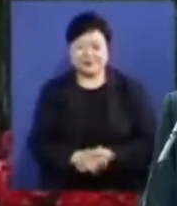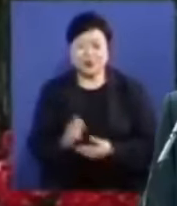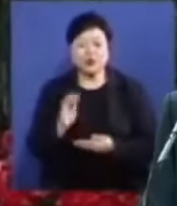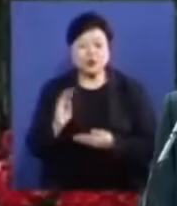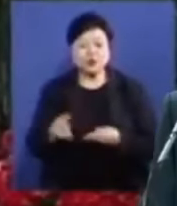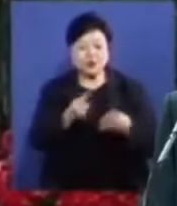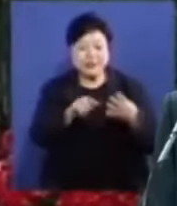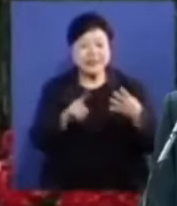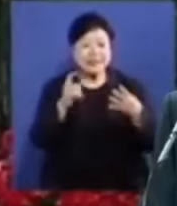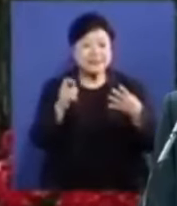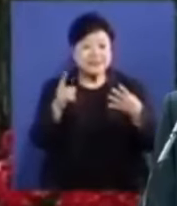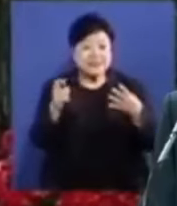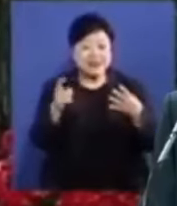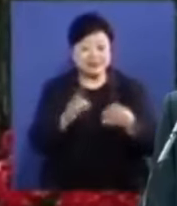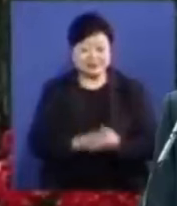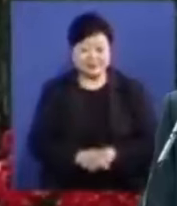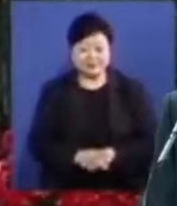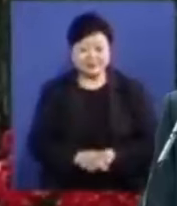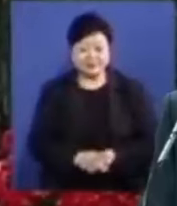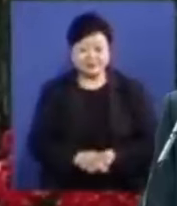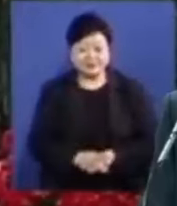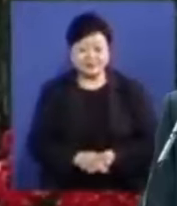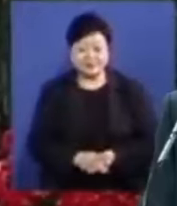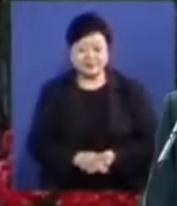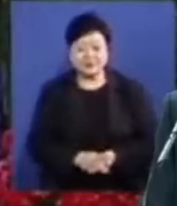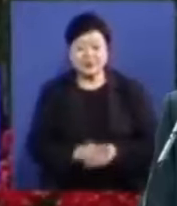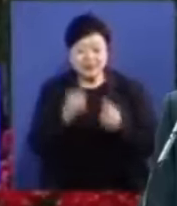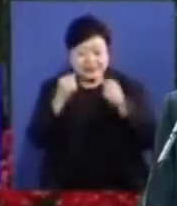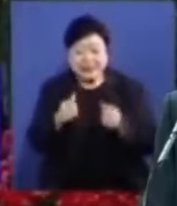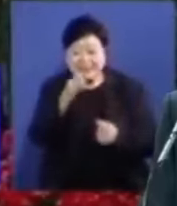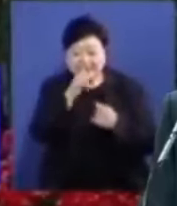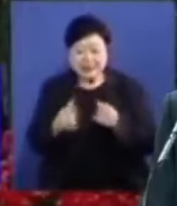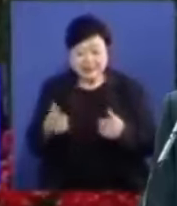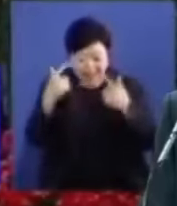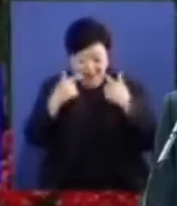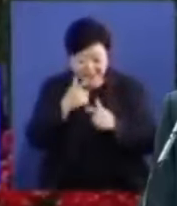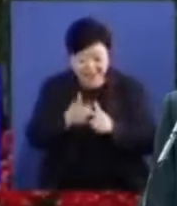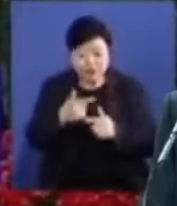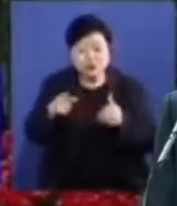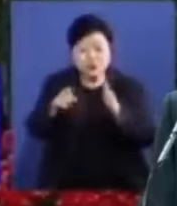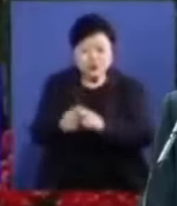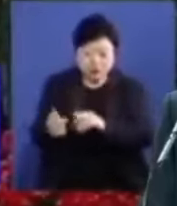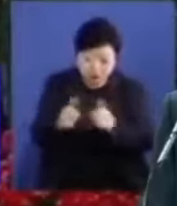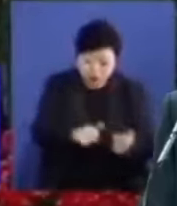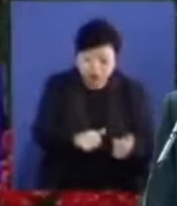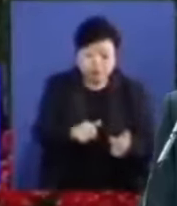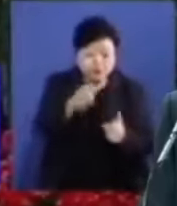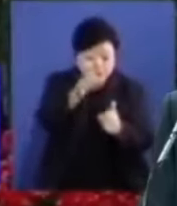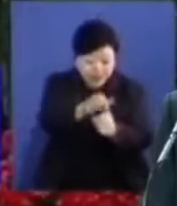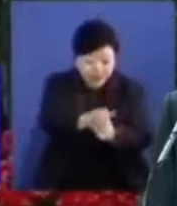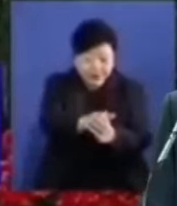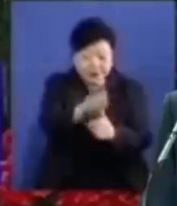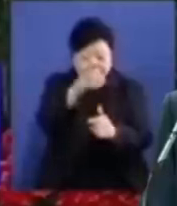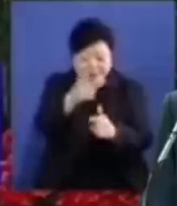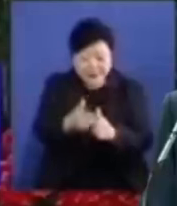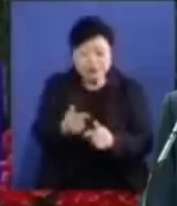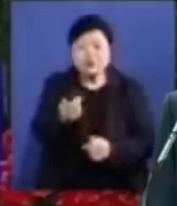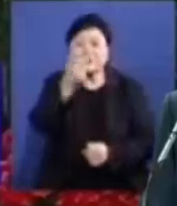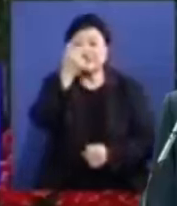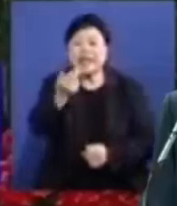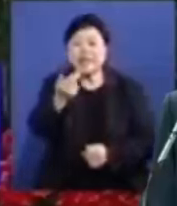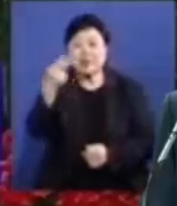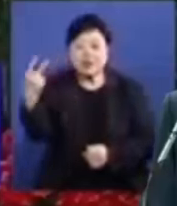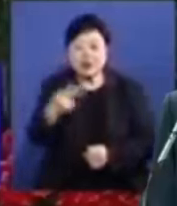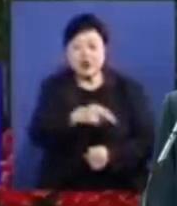고린도후서 4장 11절로 12절에 보면 우리 살아있는 자가 항상 예수를 위하여 죽음에 넘겨지면 예수의 생명이 또한